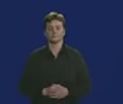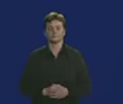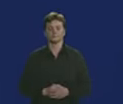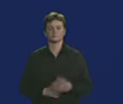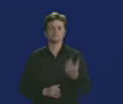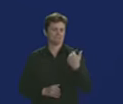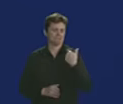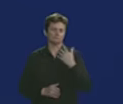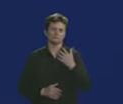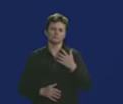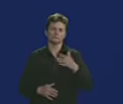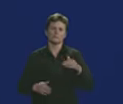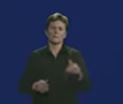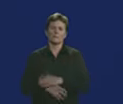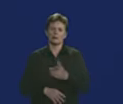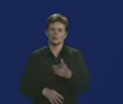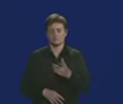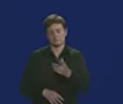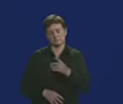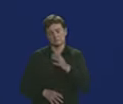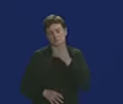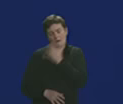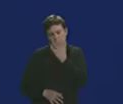un drame, car, cher Michel, c'est un drame.